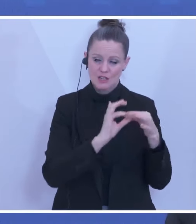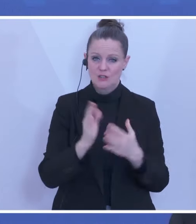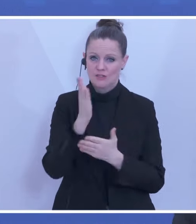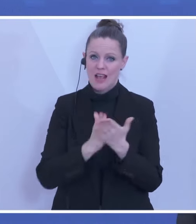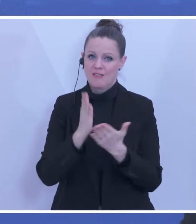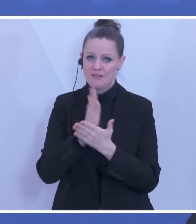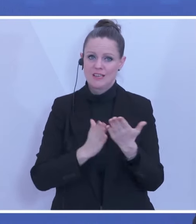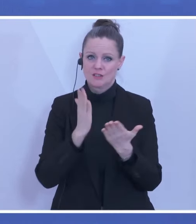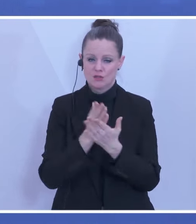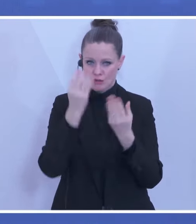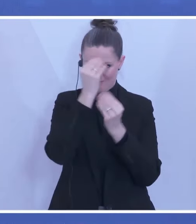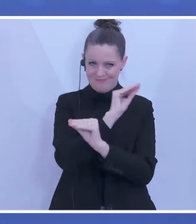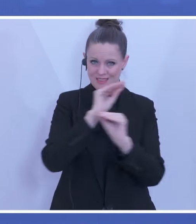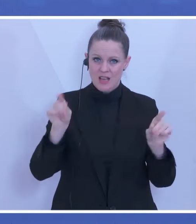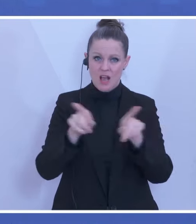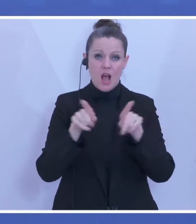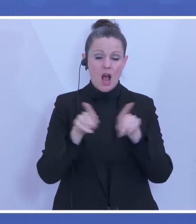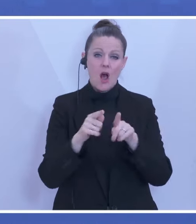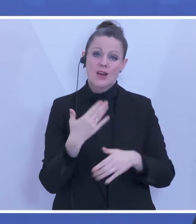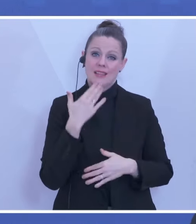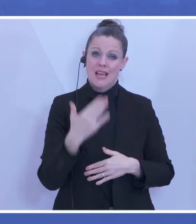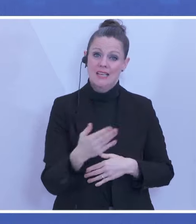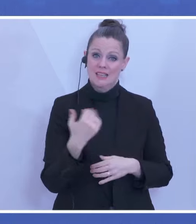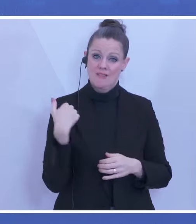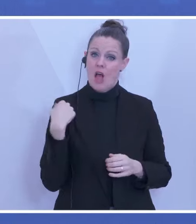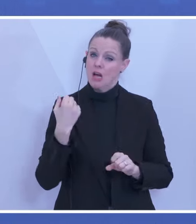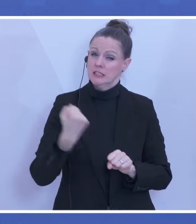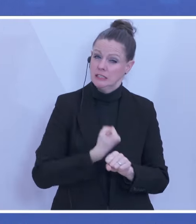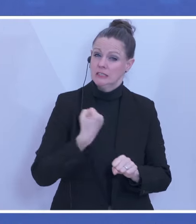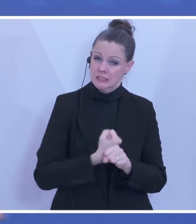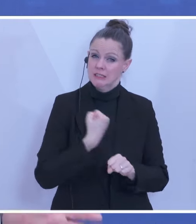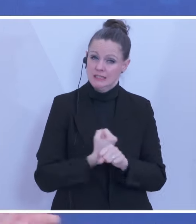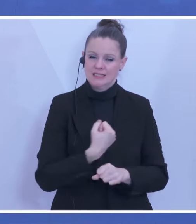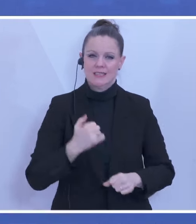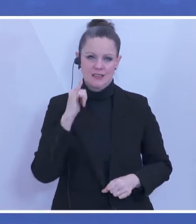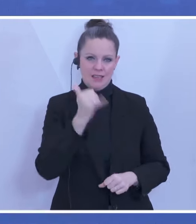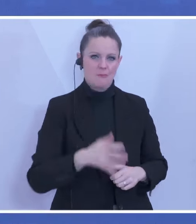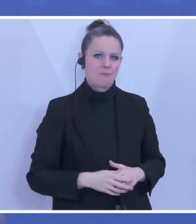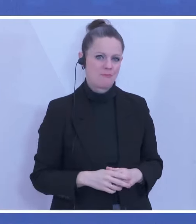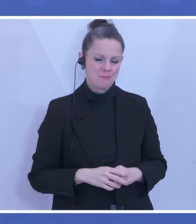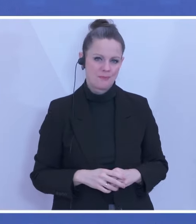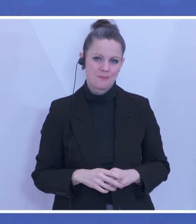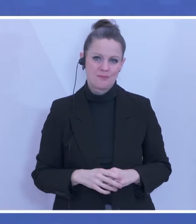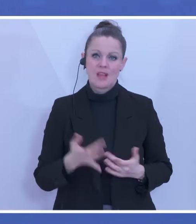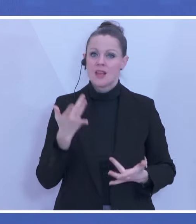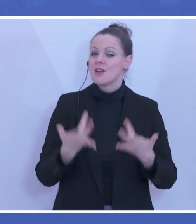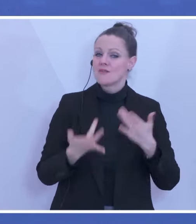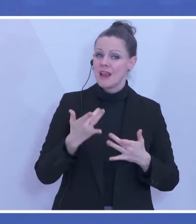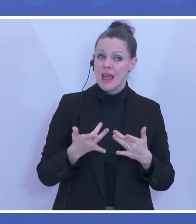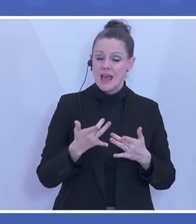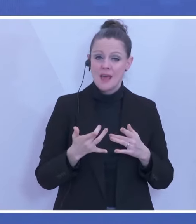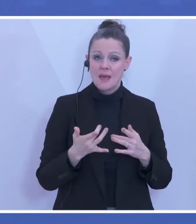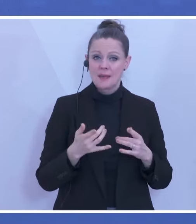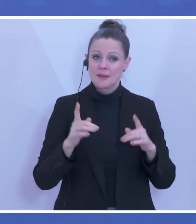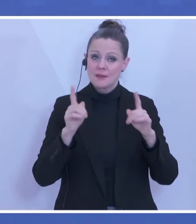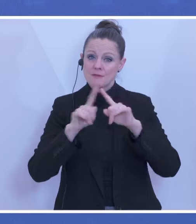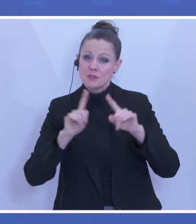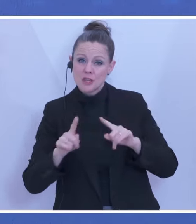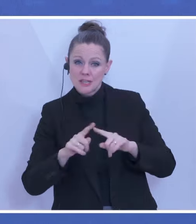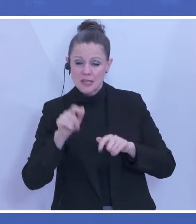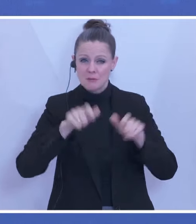schon erwähnt worden. Auch da gilt Dank, die waren auch sehr hartnäckig. Vielleicht ist aus Sicht des einen oder der anderen nur 99%